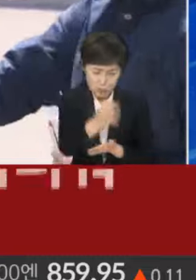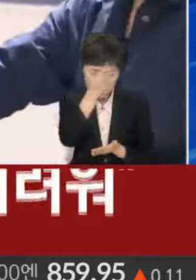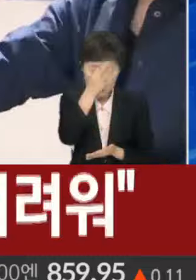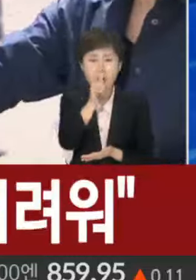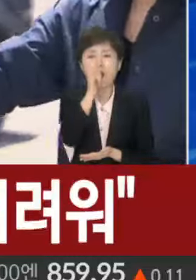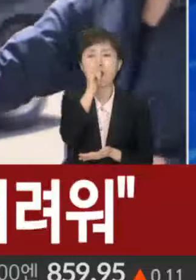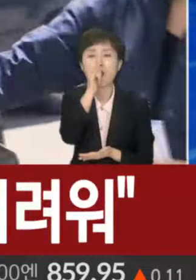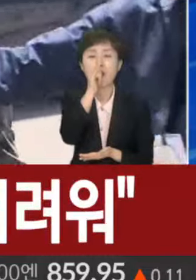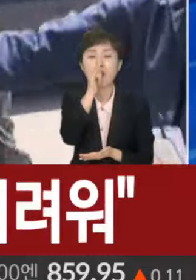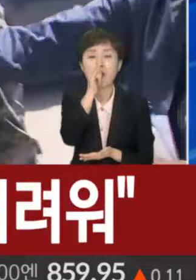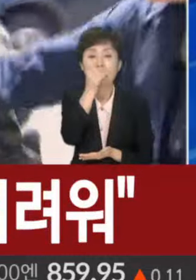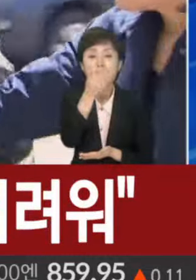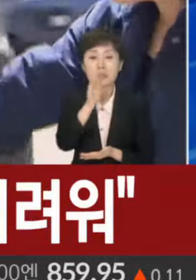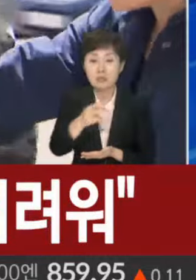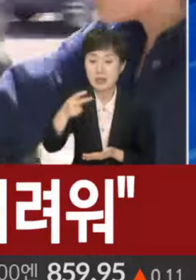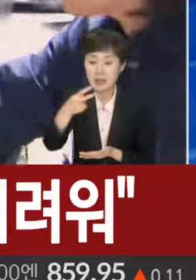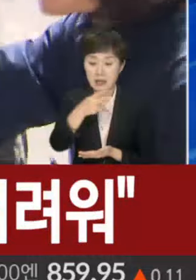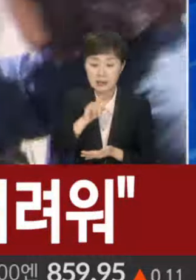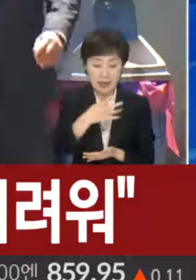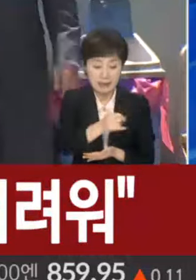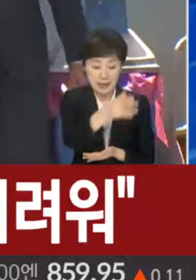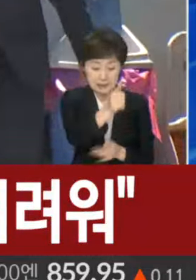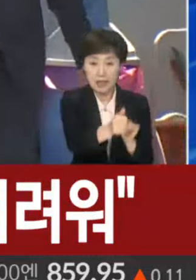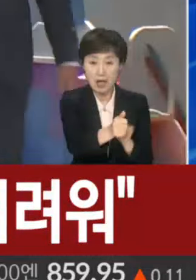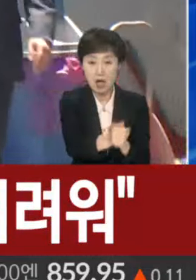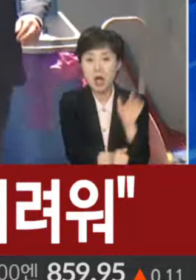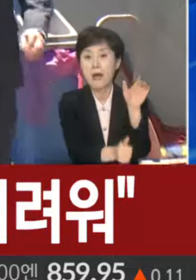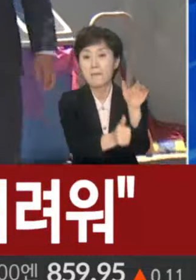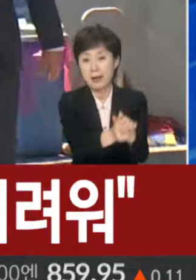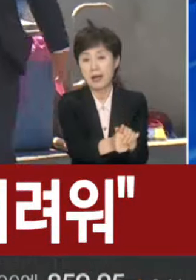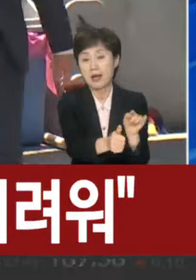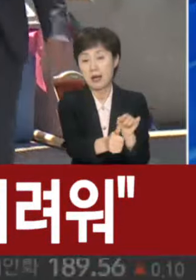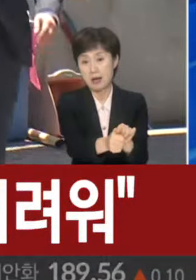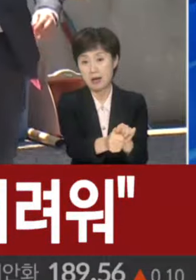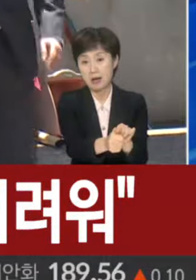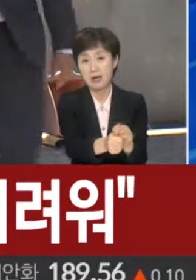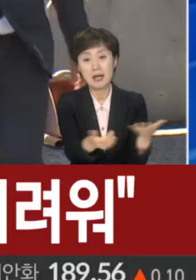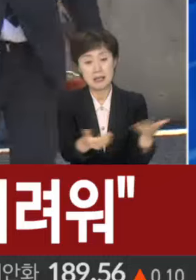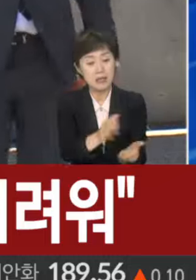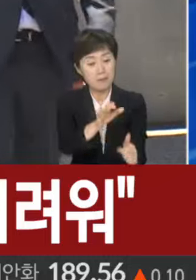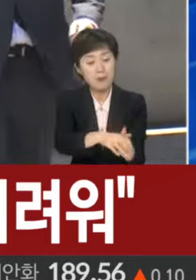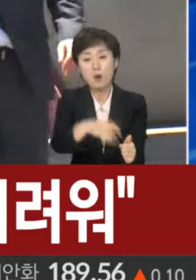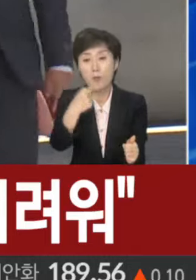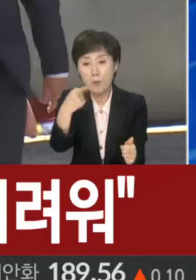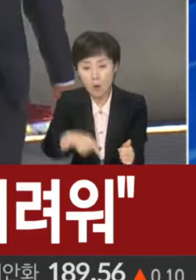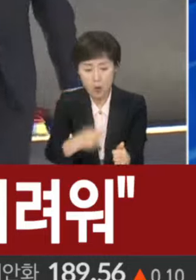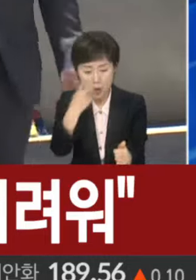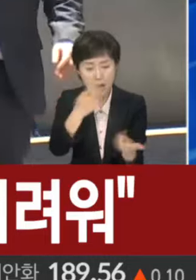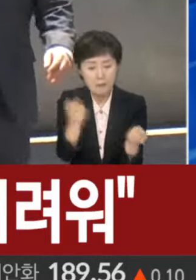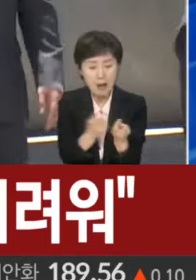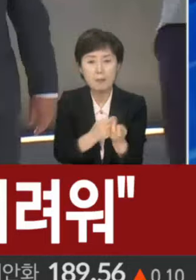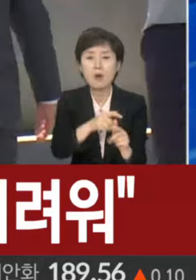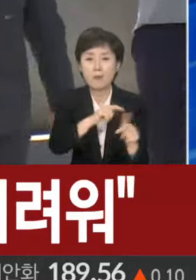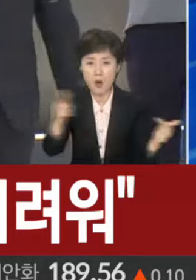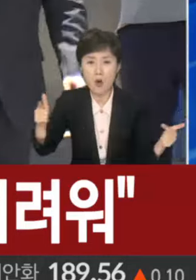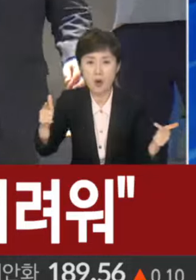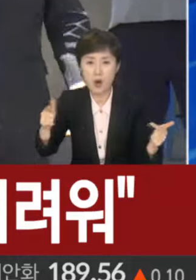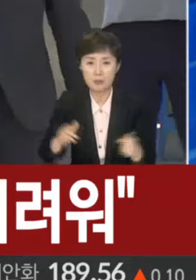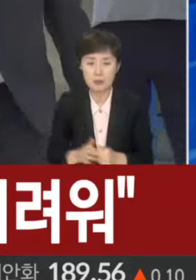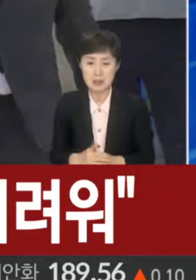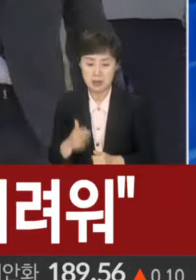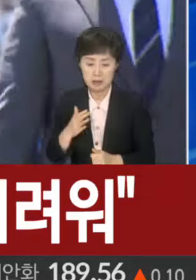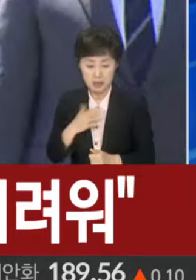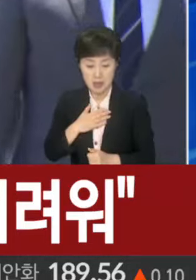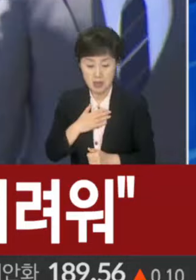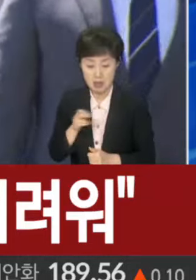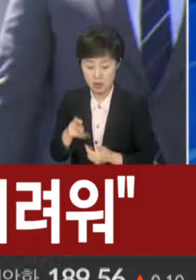텐데 실질적으로 대대장이 어떤 작전 지휘를 할 때 역할이라든가 수중수색의 방법이라든가 이런 것들에 대해서 자신의 어떤